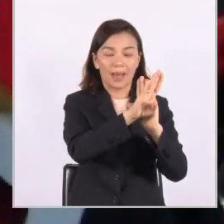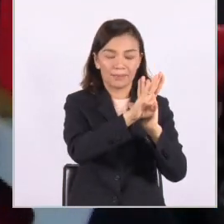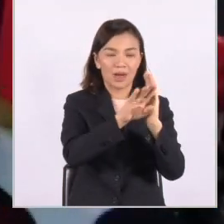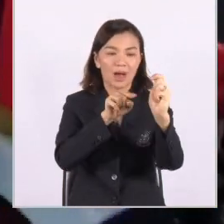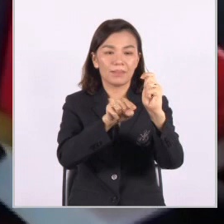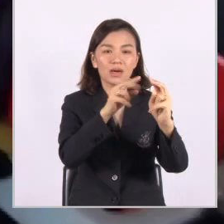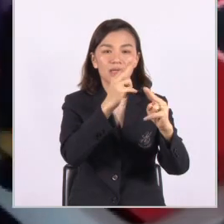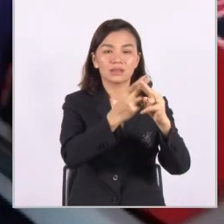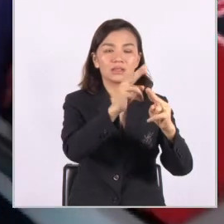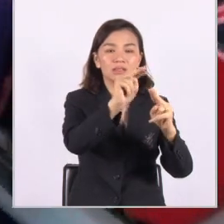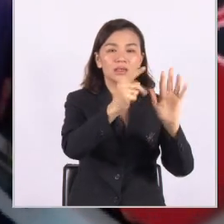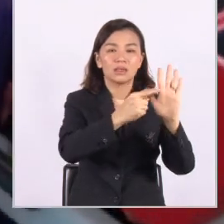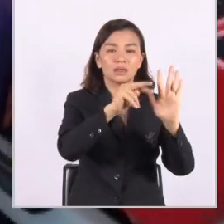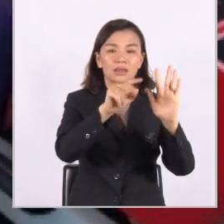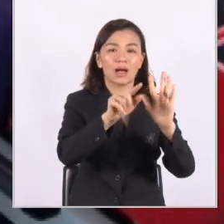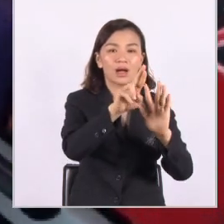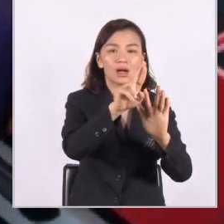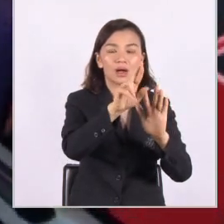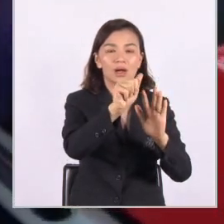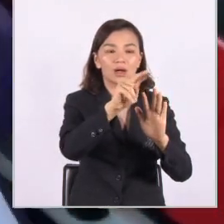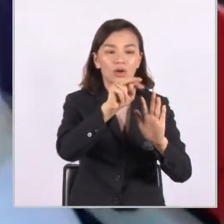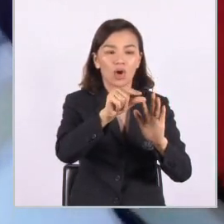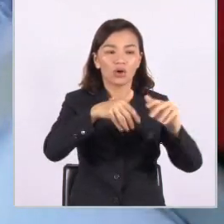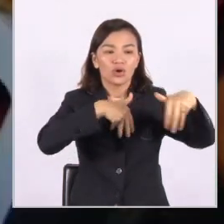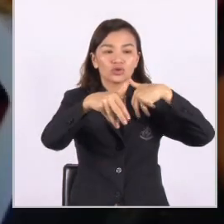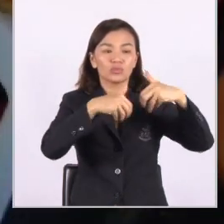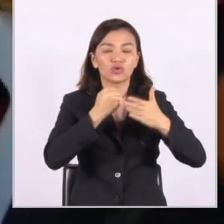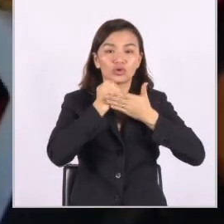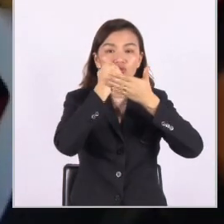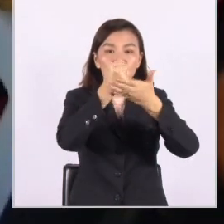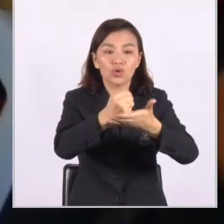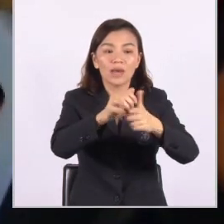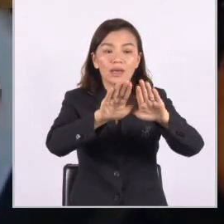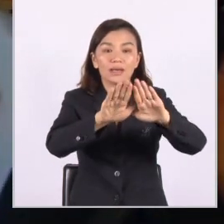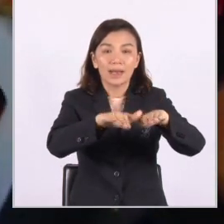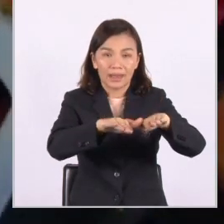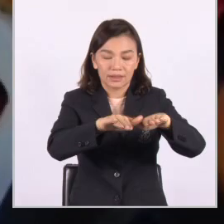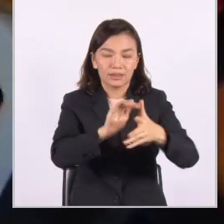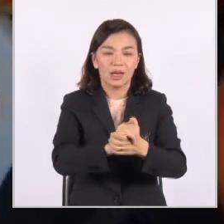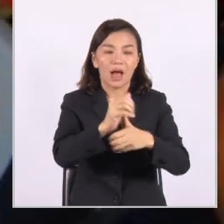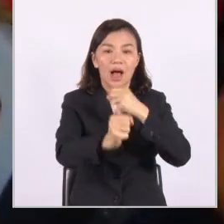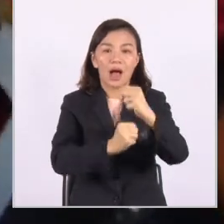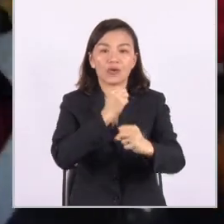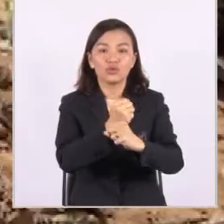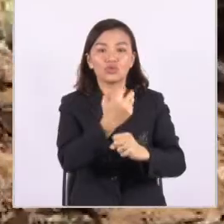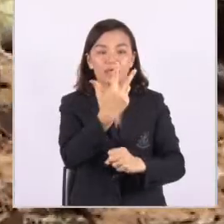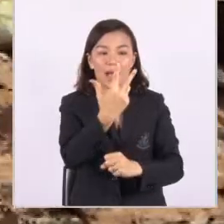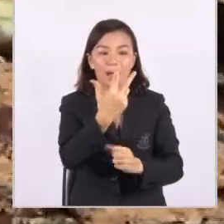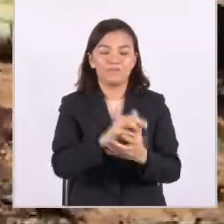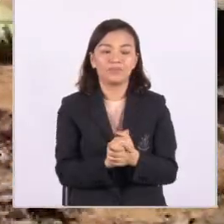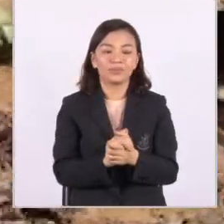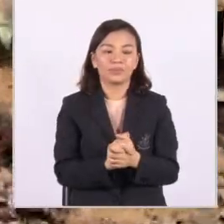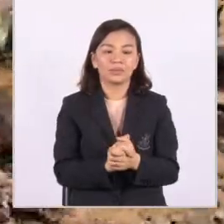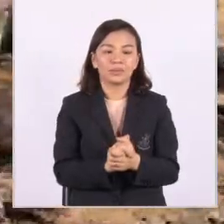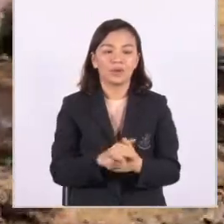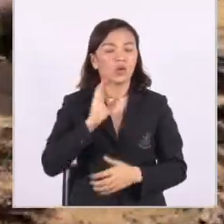ะสีดำนี่จอดอยู่มีชาวบ้านกำลังให้การช่วยเหลือเด็กชายคนหนึ่งชื่อว่าน้องกันนะครับอายุ3ขวบ